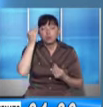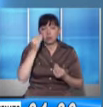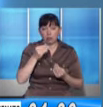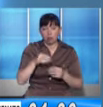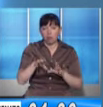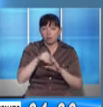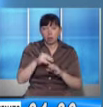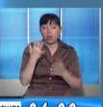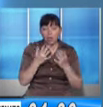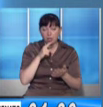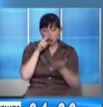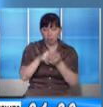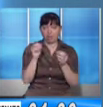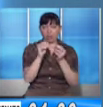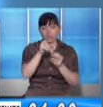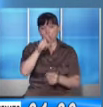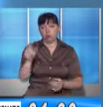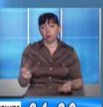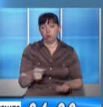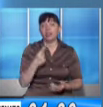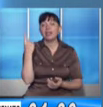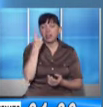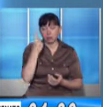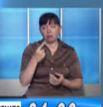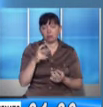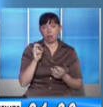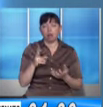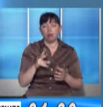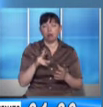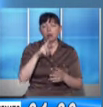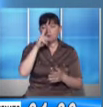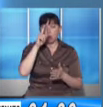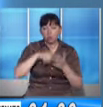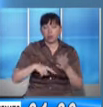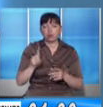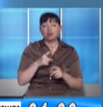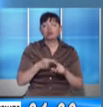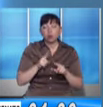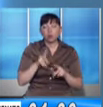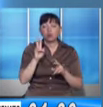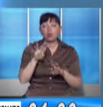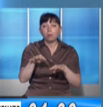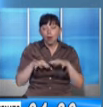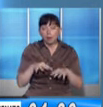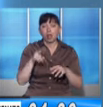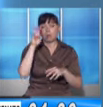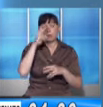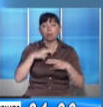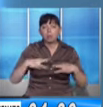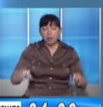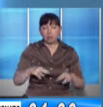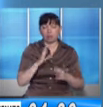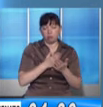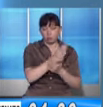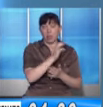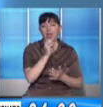accede aceleași partide de care am vrut să scăpăm. Singura garanție a parcursului european și a unui guvern pro-european în Republica Moldova este o